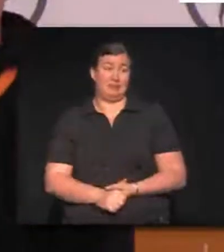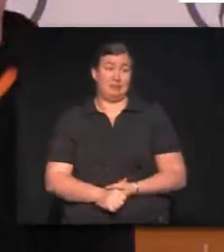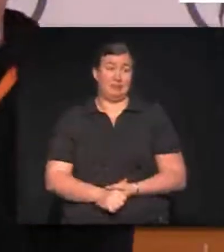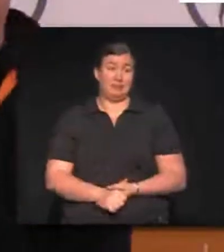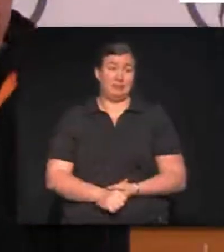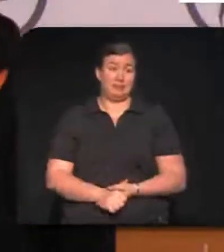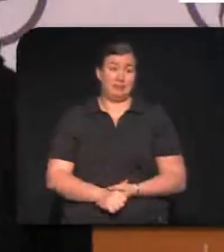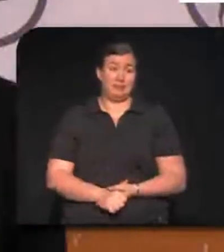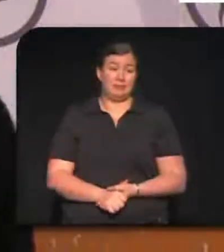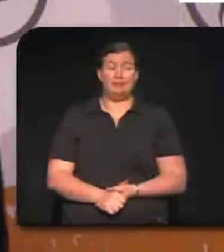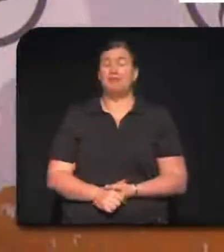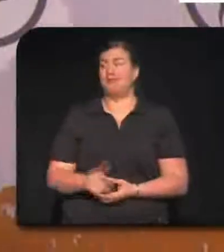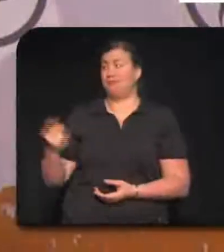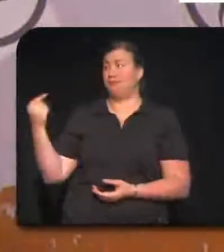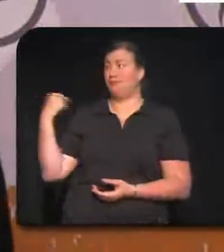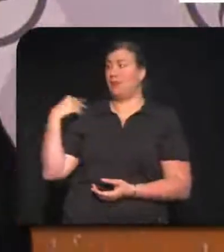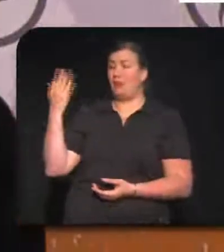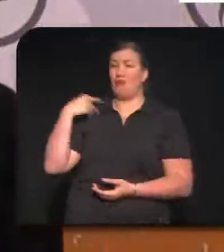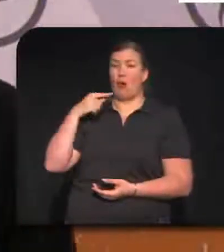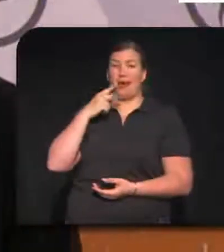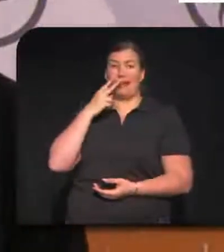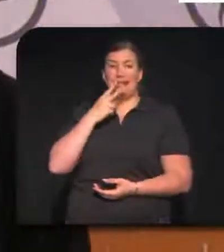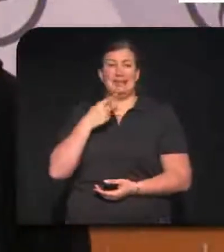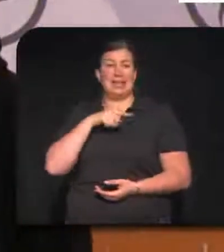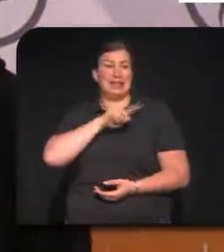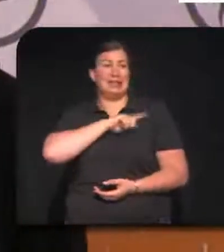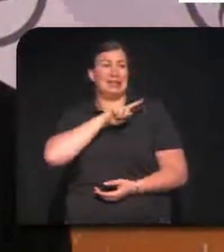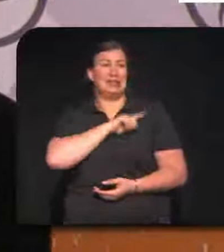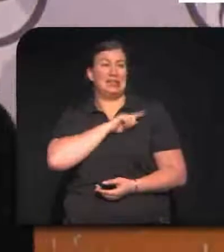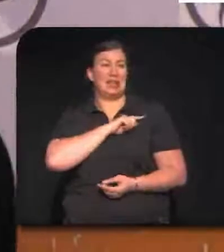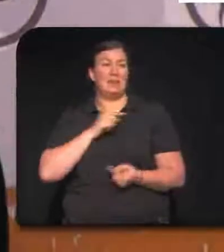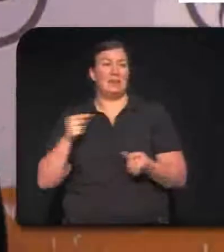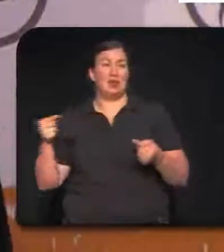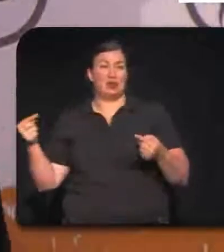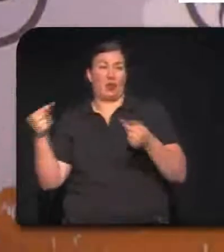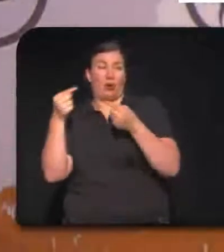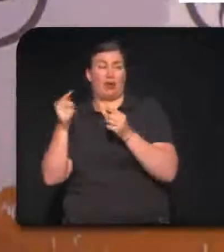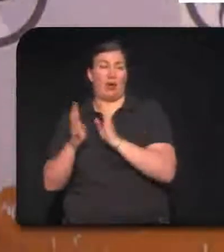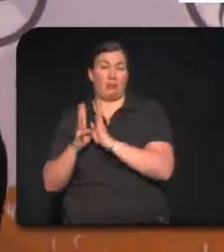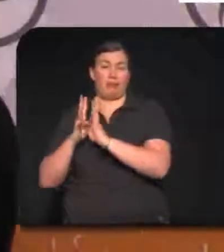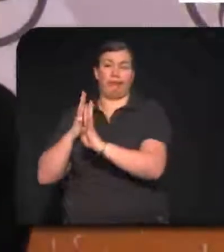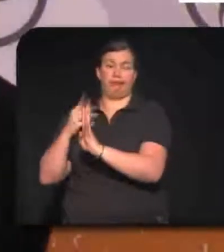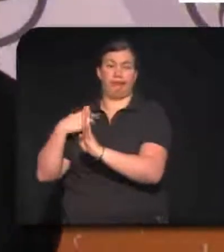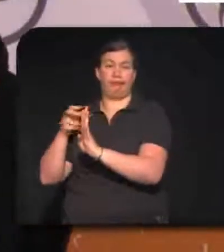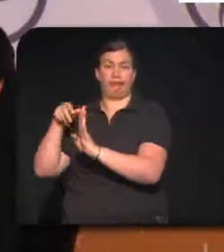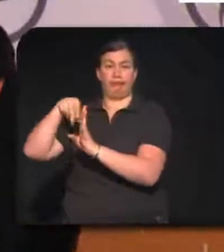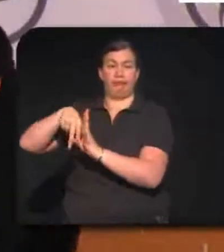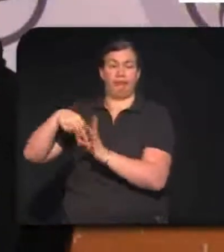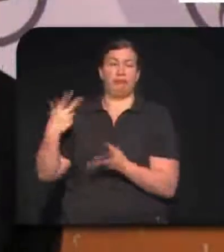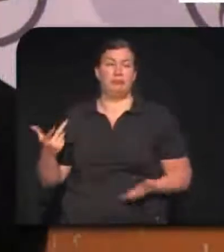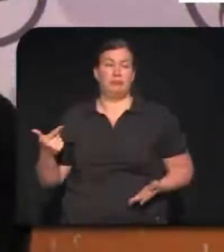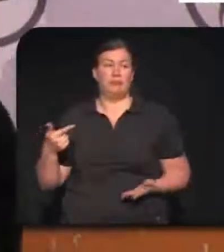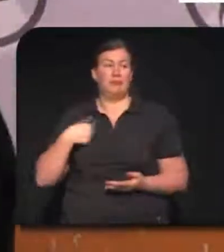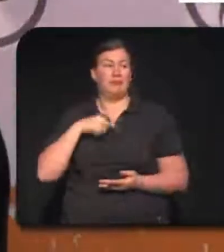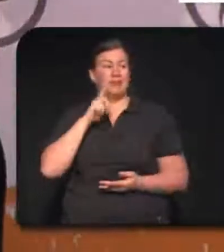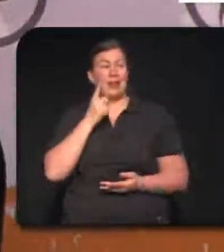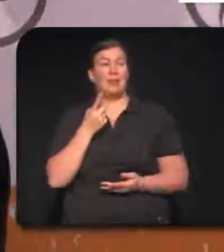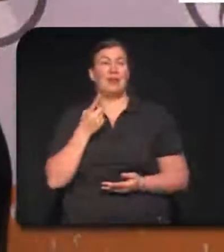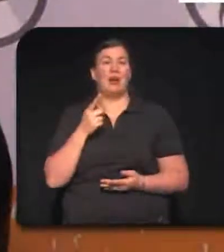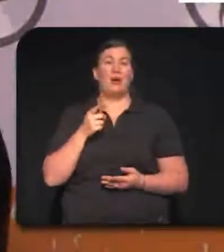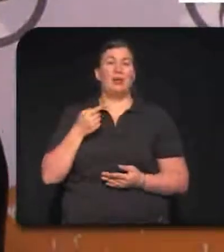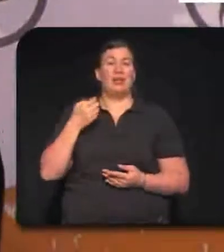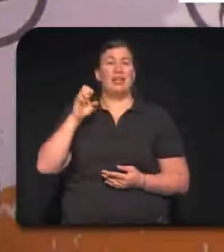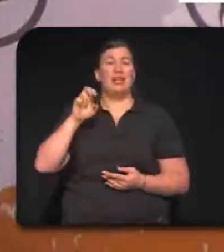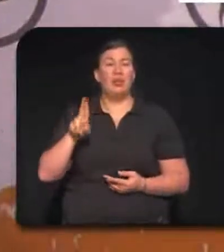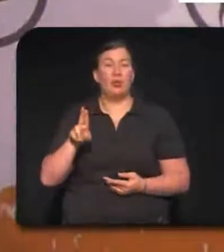also ihr habt mich vorhin gesehen in der kontrastange Gegen SMV Anträge ich habe gesehen dass die die oh nicht eingehalten wurde